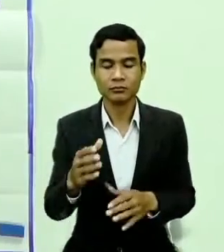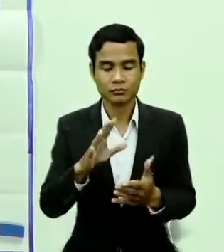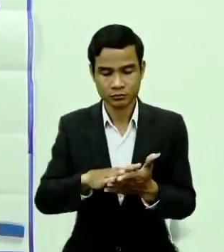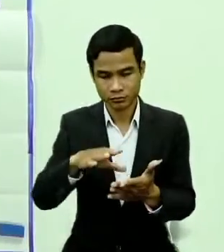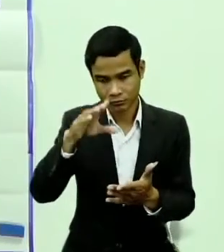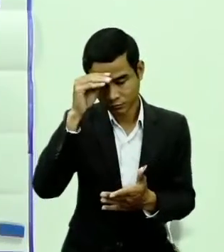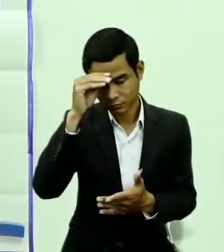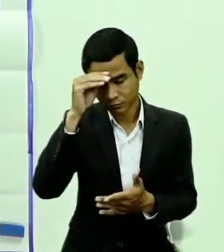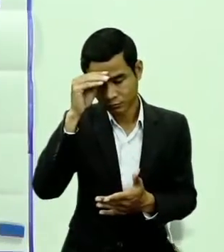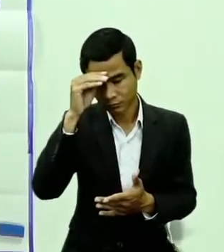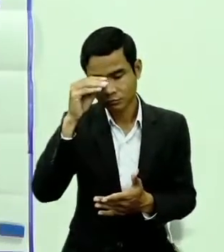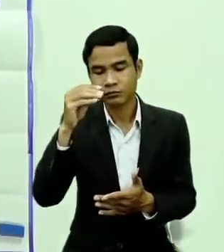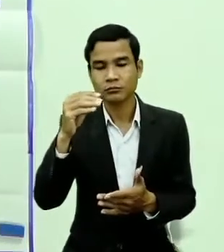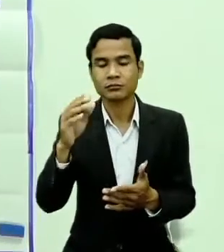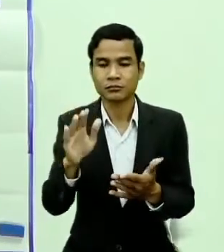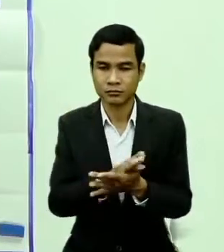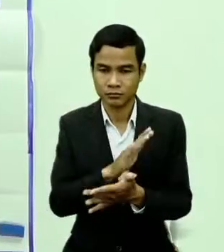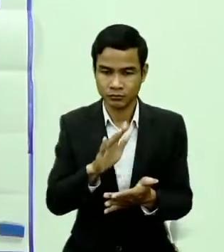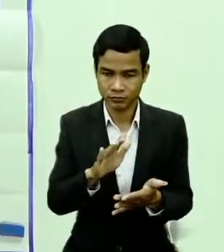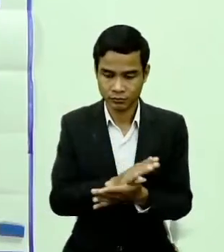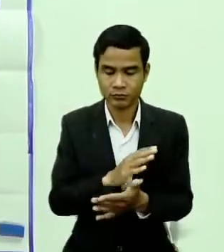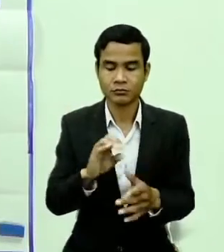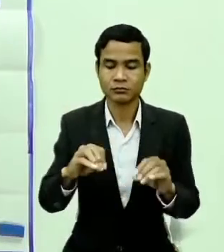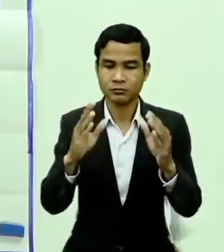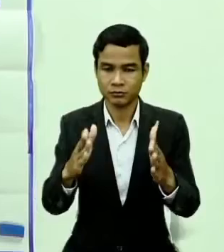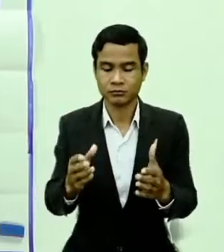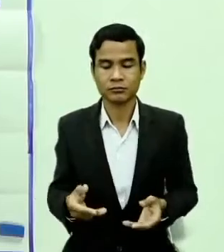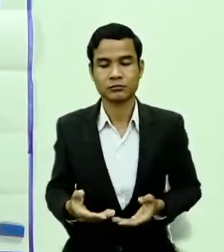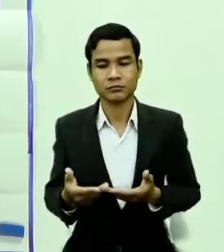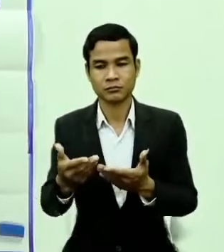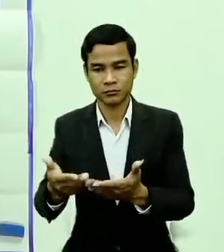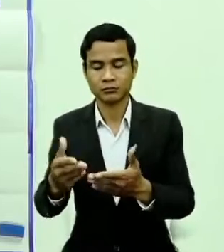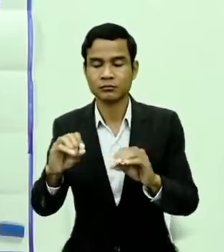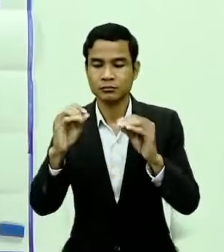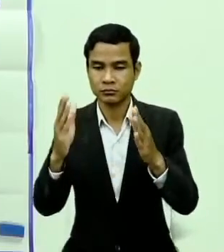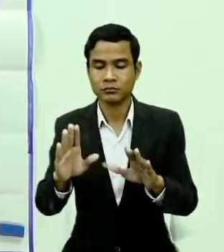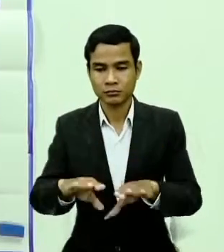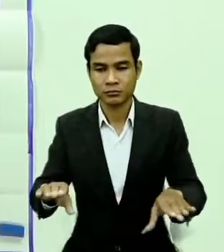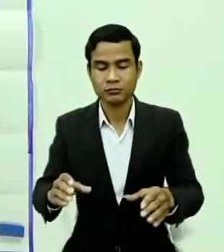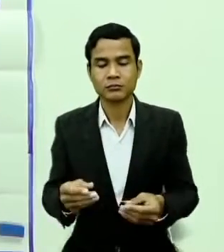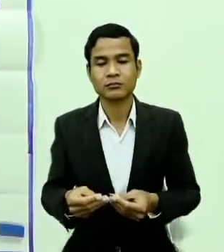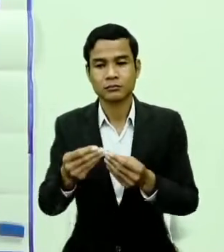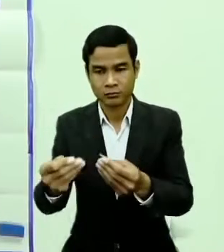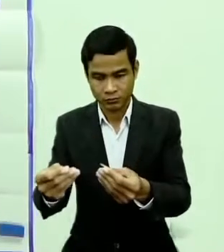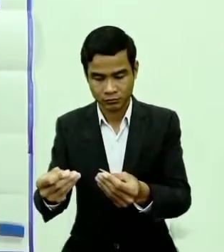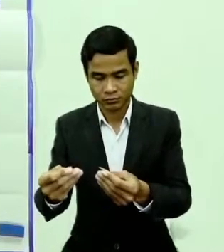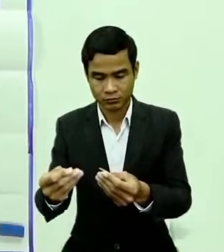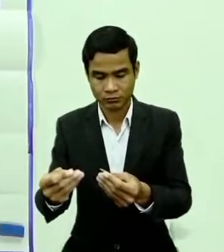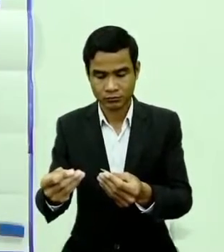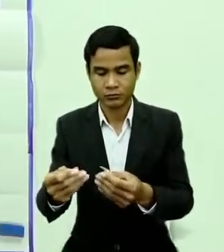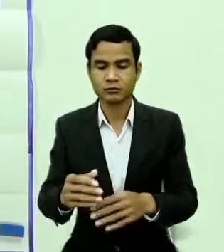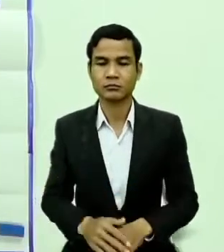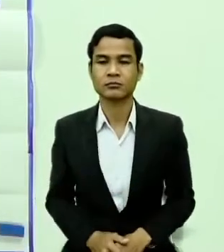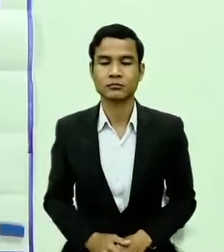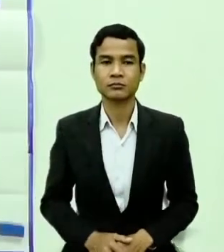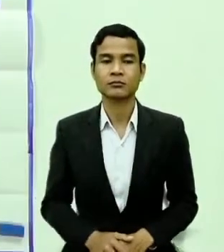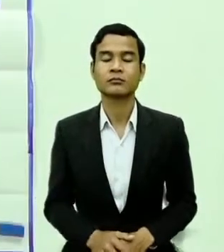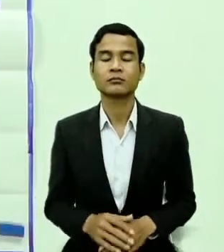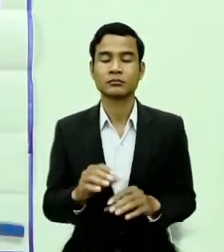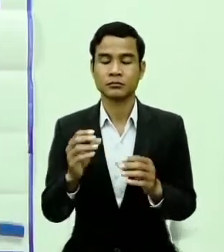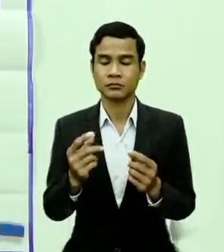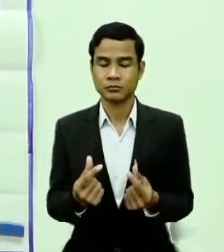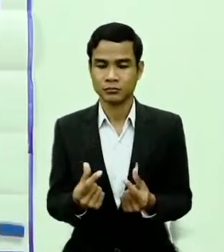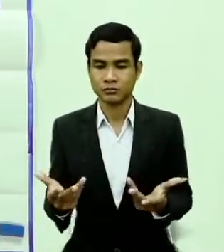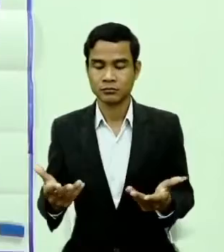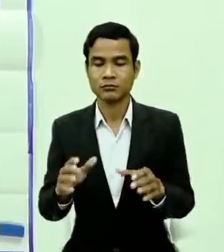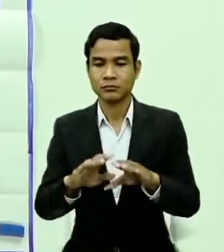riêng tám sản lập cách cá đai lục cừu nẹt cừu được bọc cồn chạy chuồn được